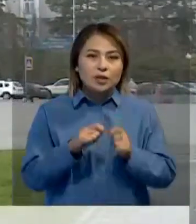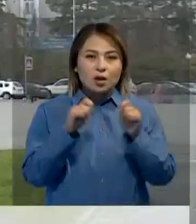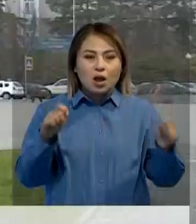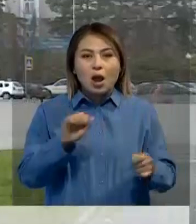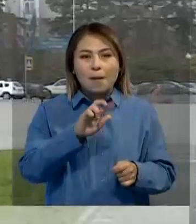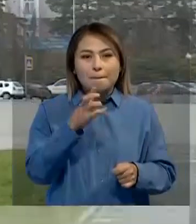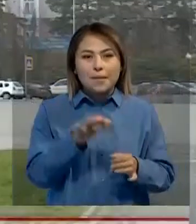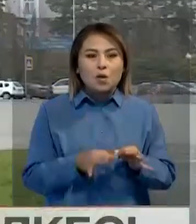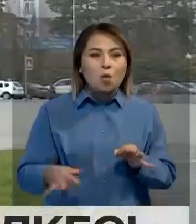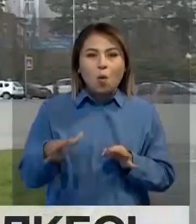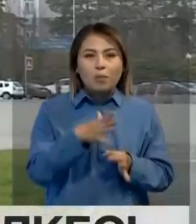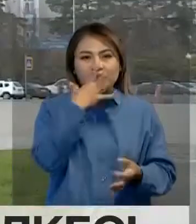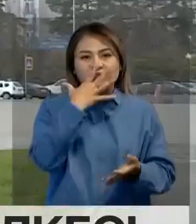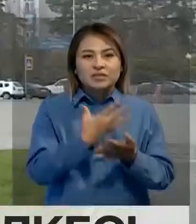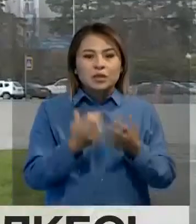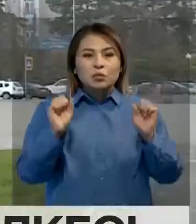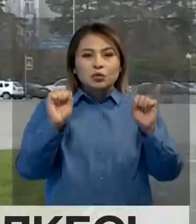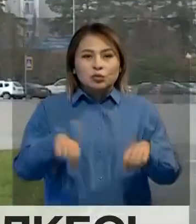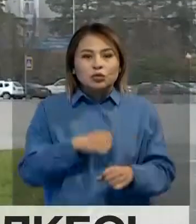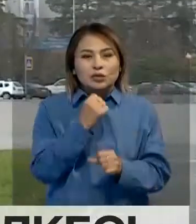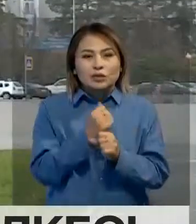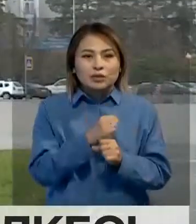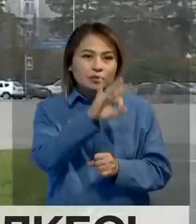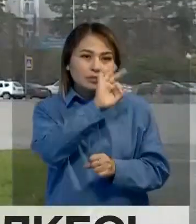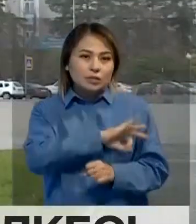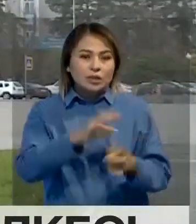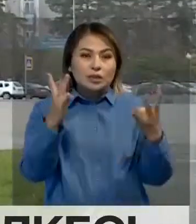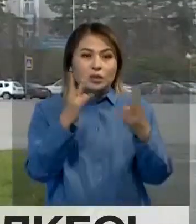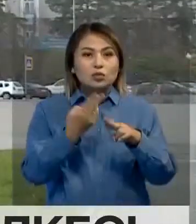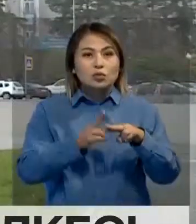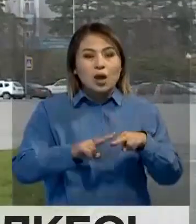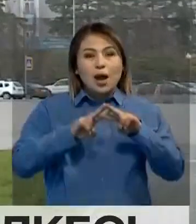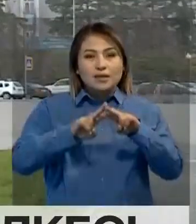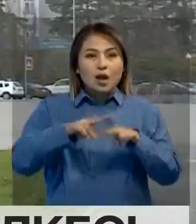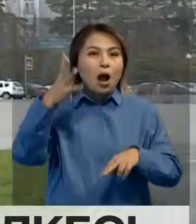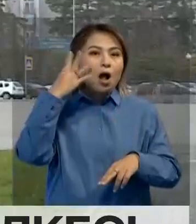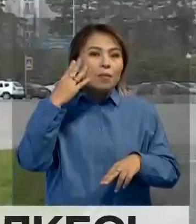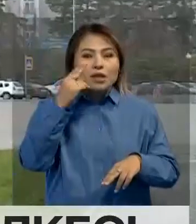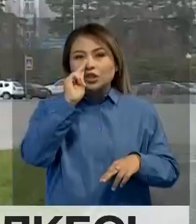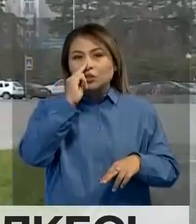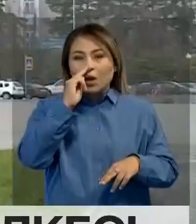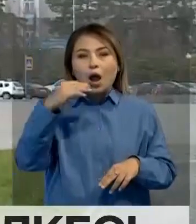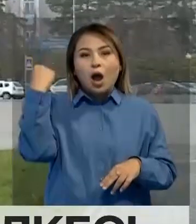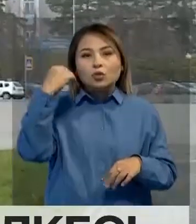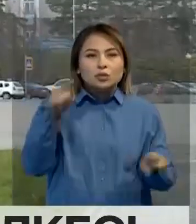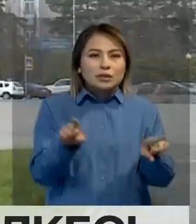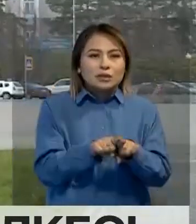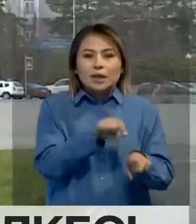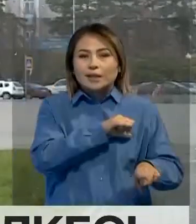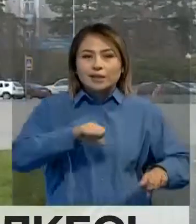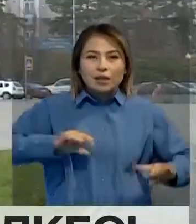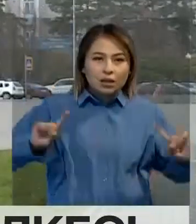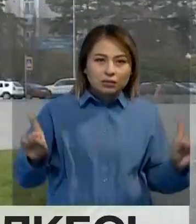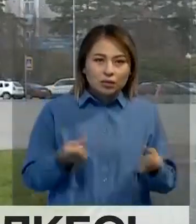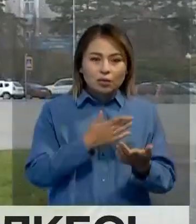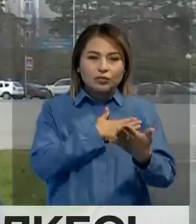облысы өз дамуында осы мүмкіндікті ұтымды пайдалануы тиіс. Сонда Астана, Алматы, Шымкент және Ақтөбе сияқты ел дамуына да